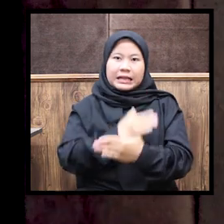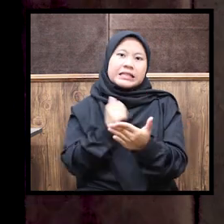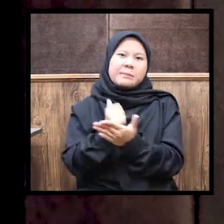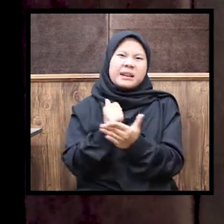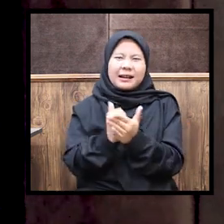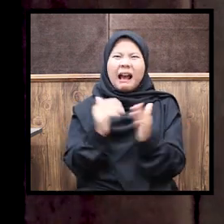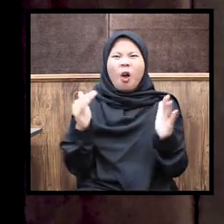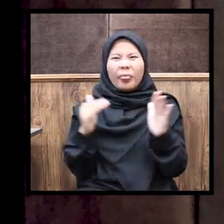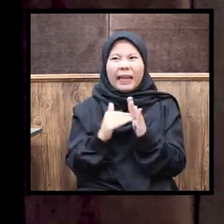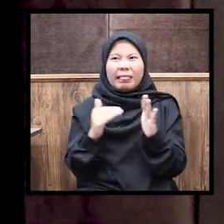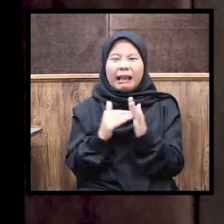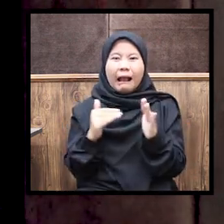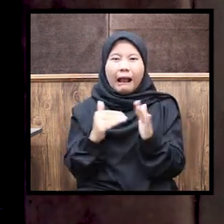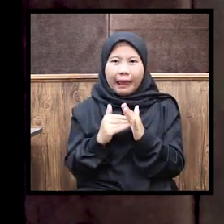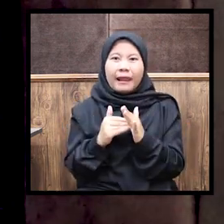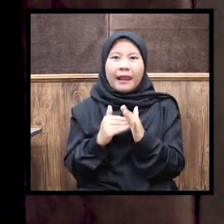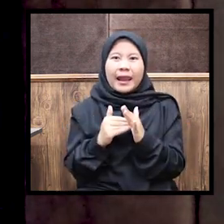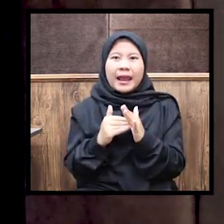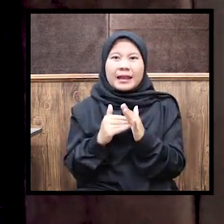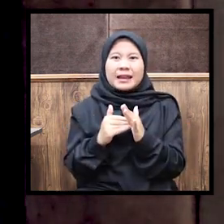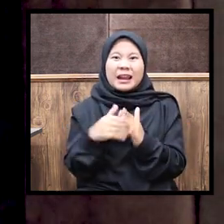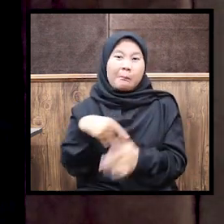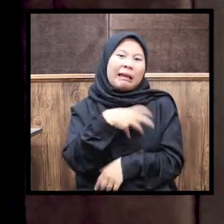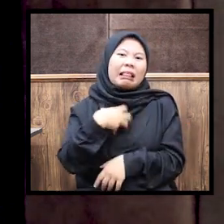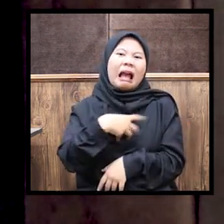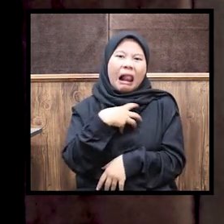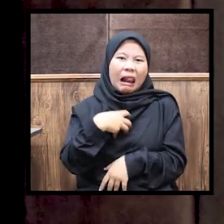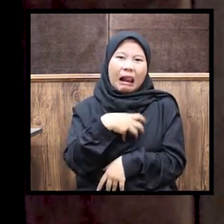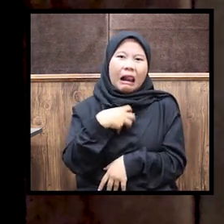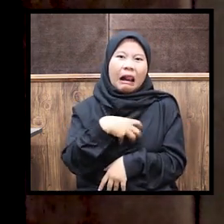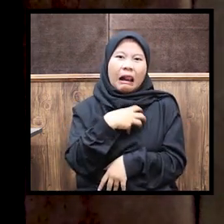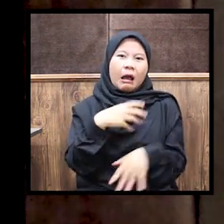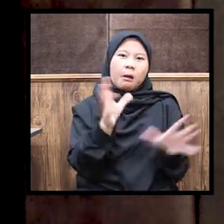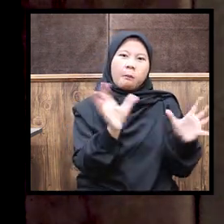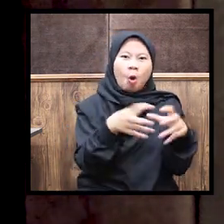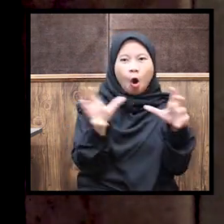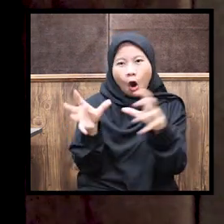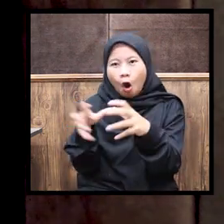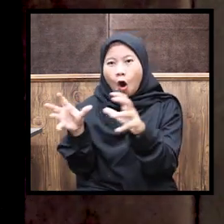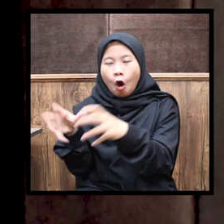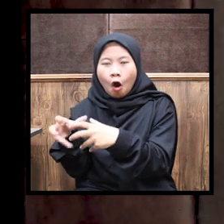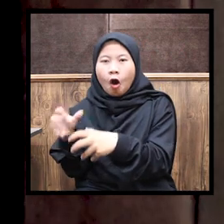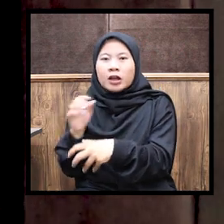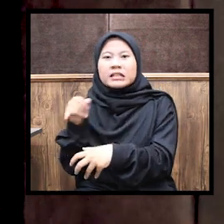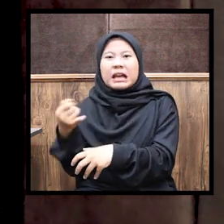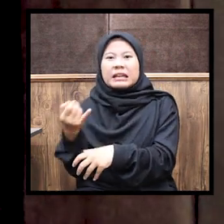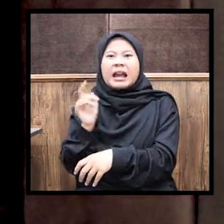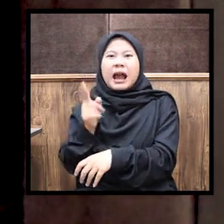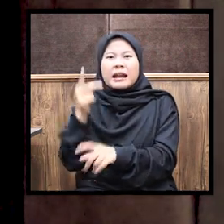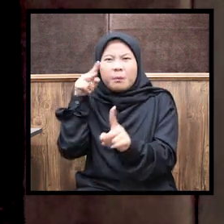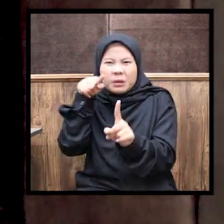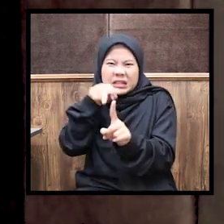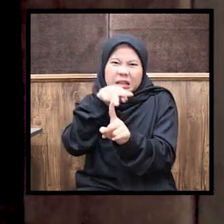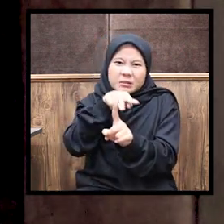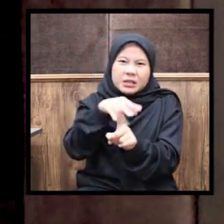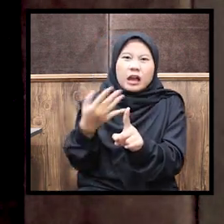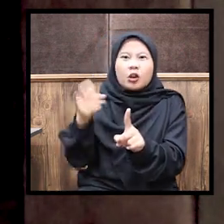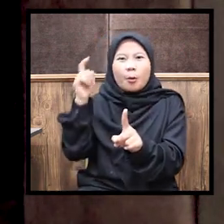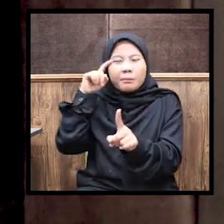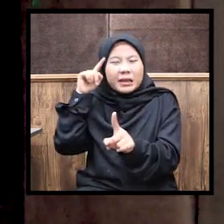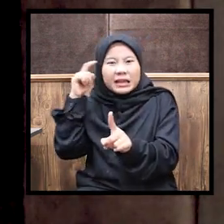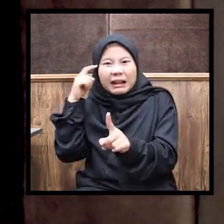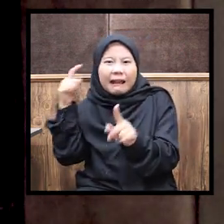di soal ee mental blok ini Jadi jangan sampai terjadi persepsi atau stigma dari teman-teman